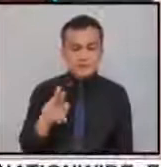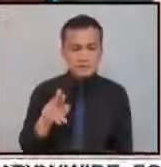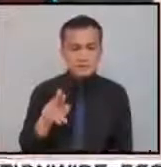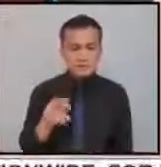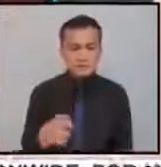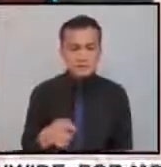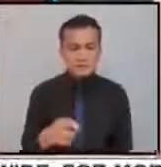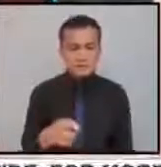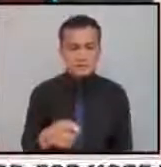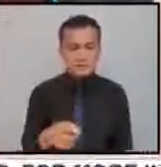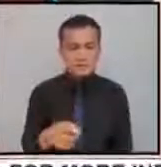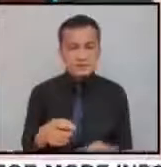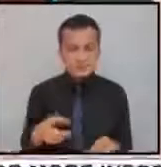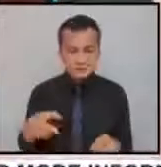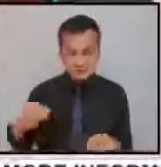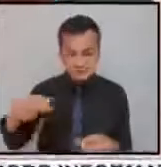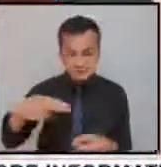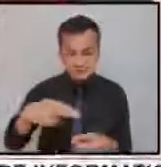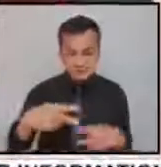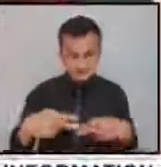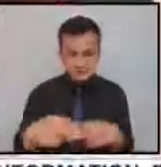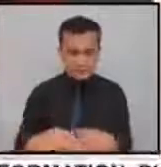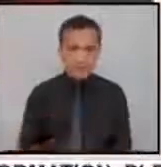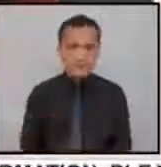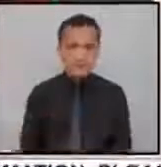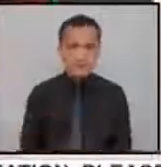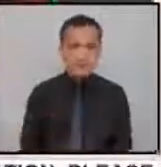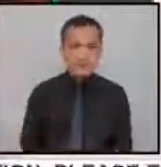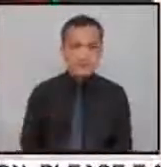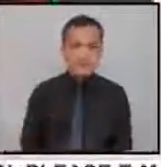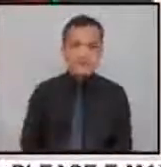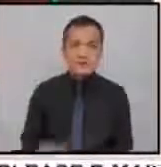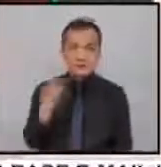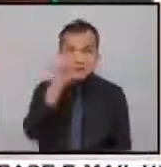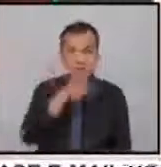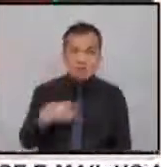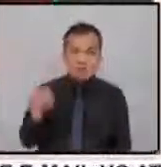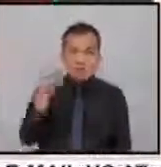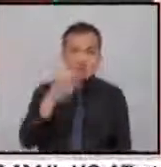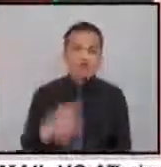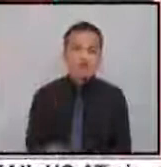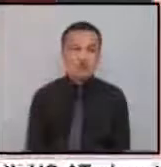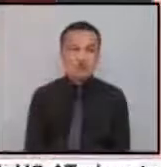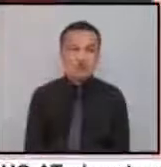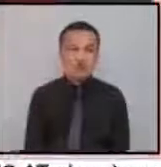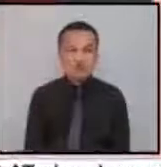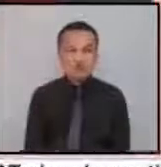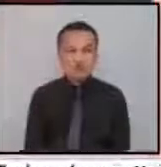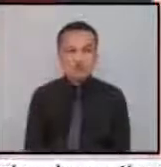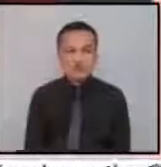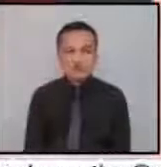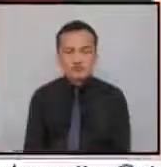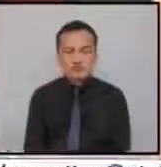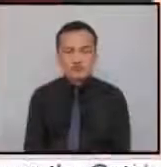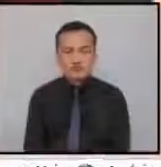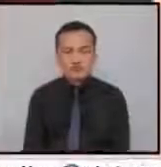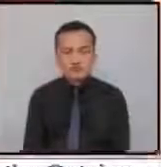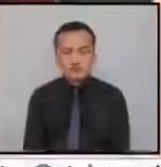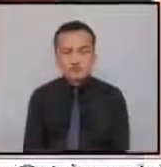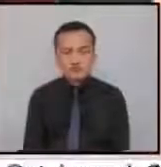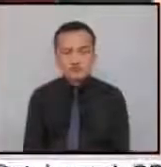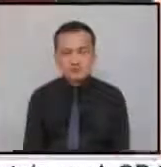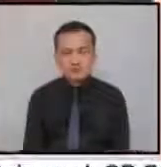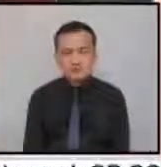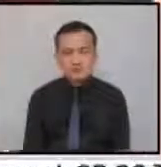makabilang bahagi. Para ma-form na yung bilog. Ayan. Okay. Kinroll natin siya, tama? Oo.